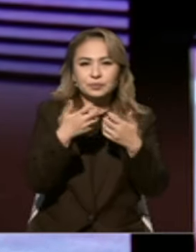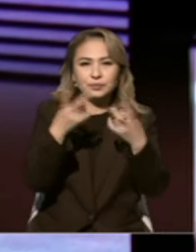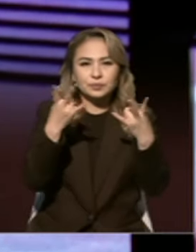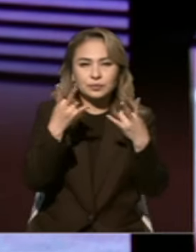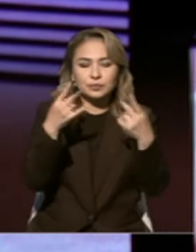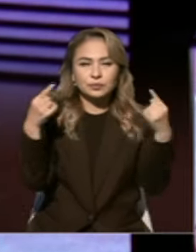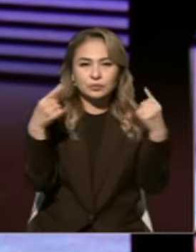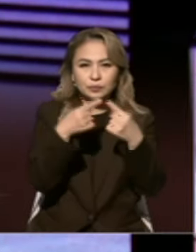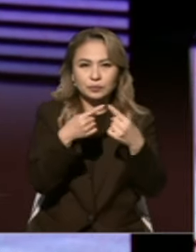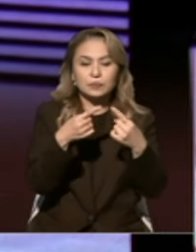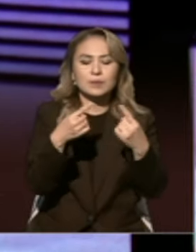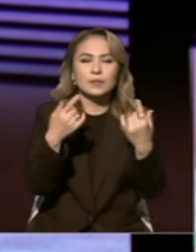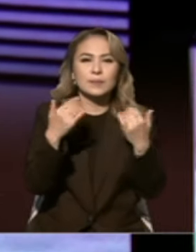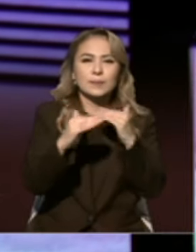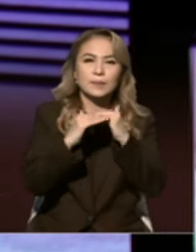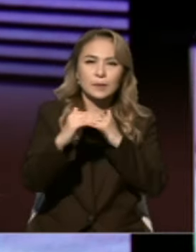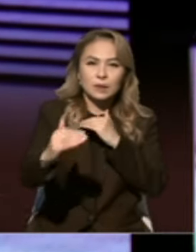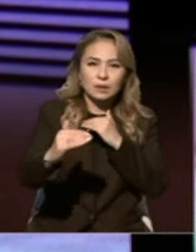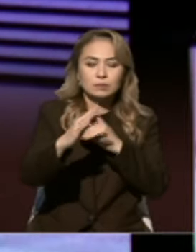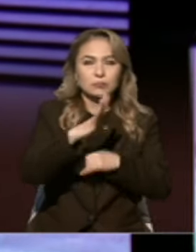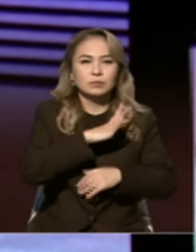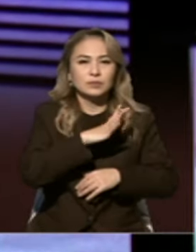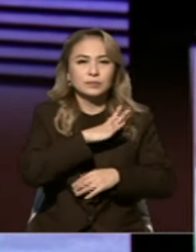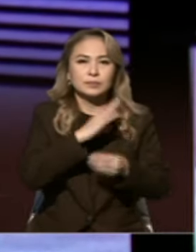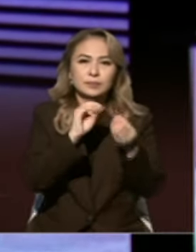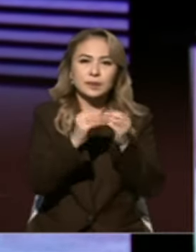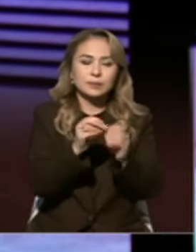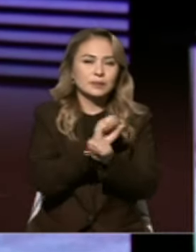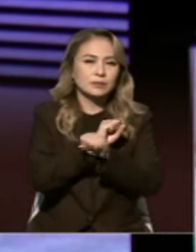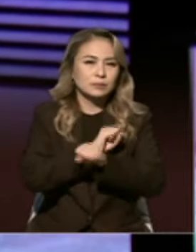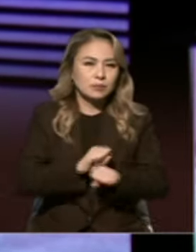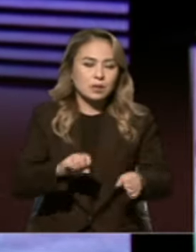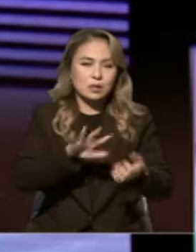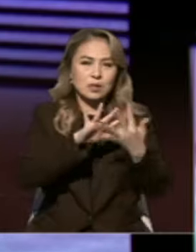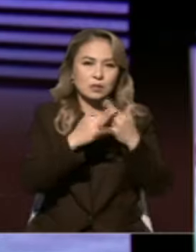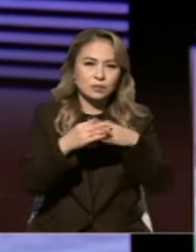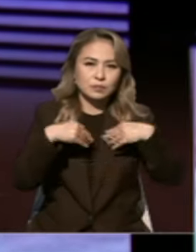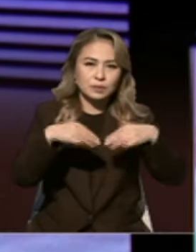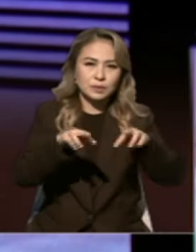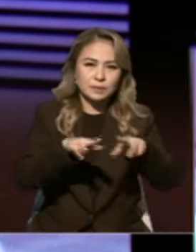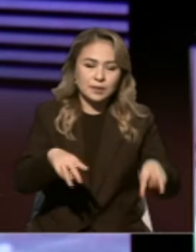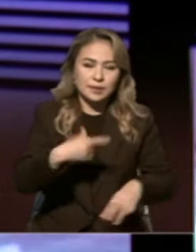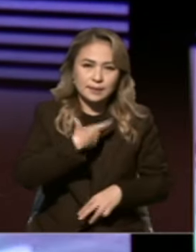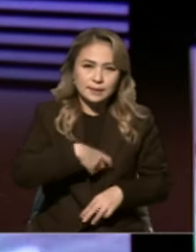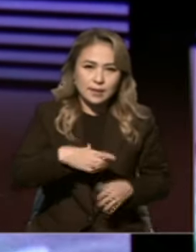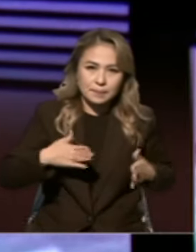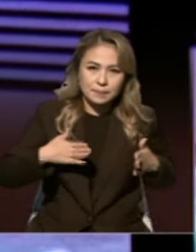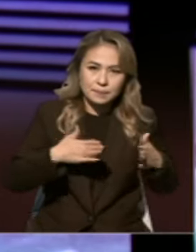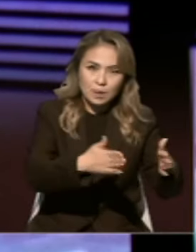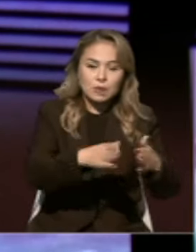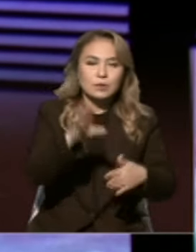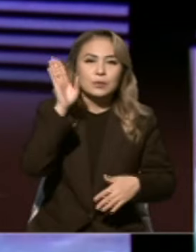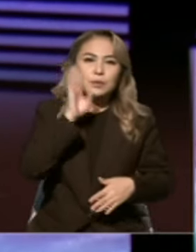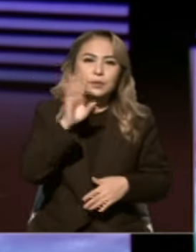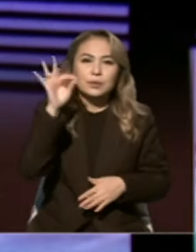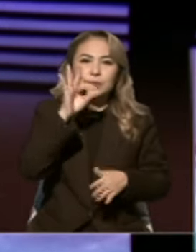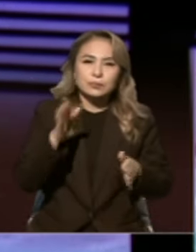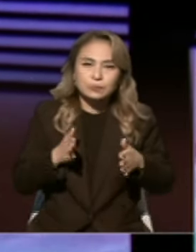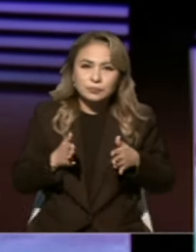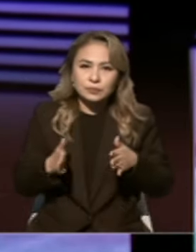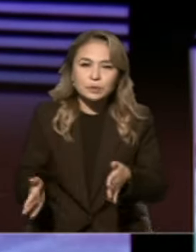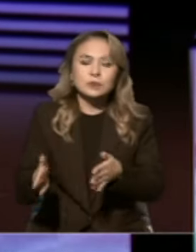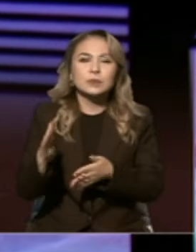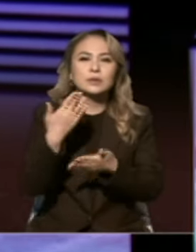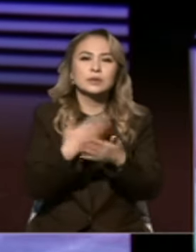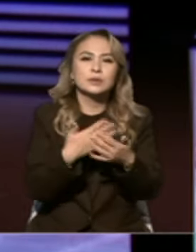деп ойлаймын. Ел дүлдамал күйде болмау керек. Ауыл шаруашылығы министрлігі өз саласы бойынша, су министрлігі өз саласы, төтенше жағдай